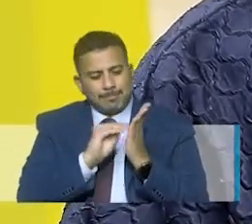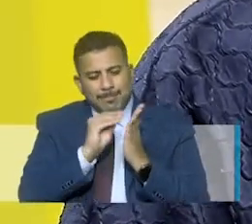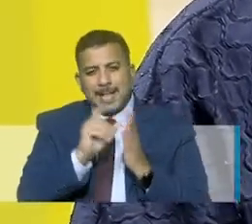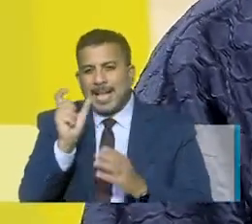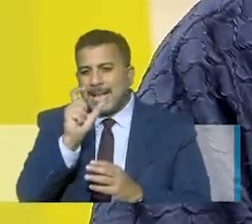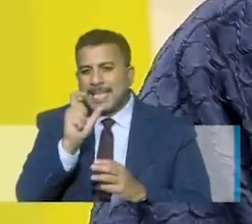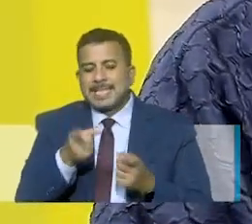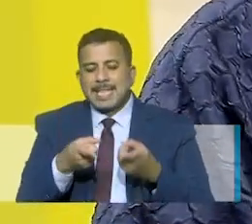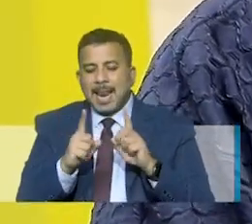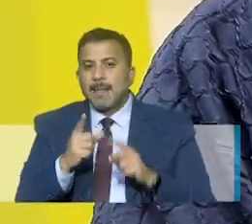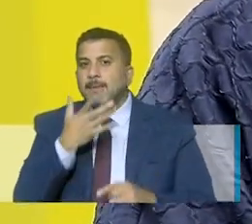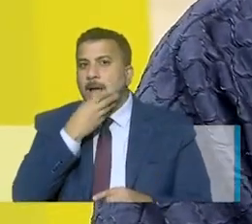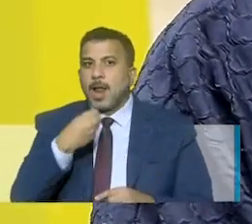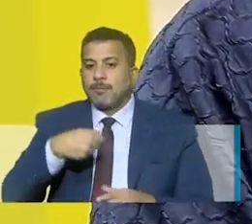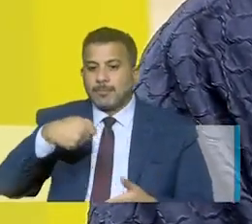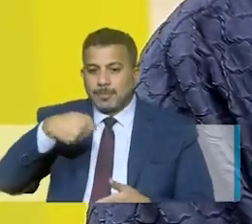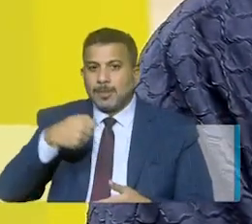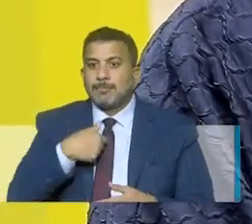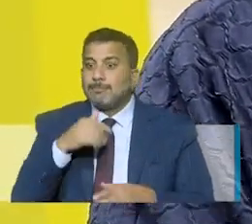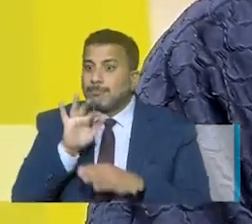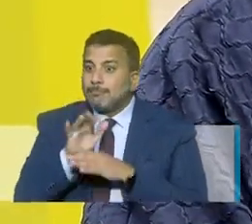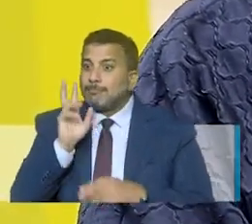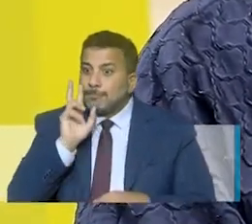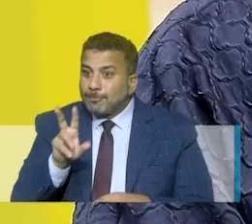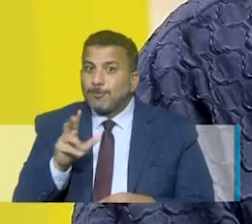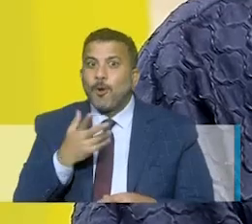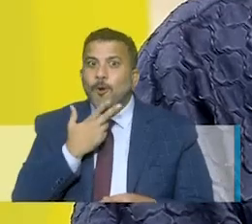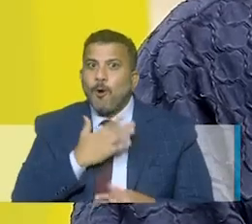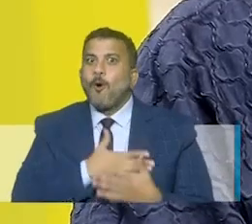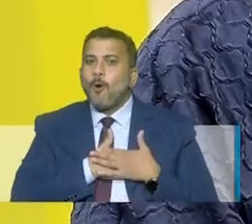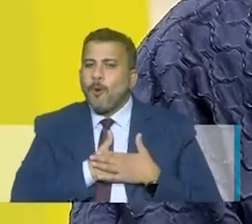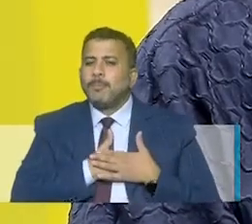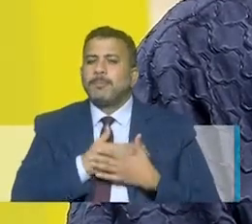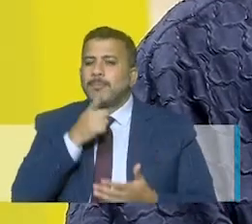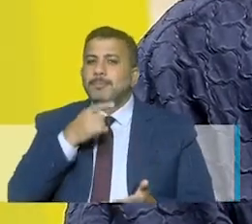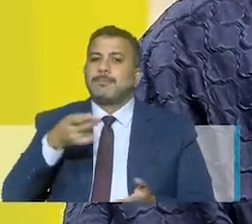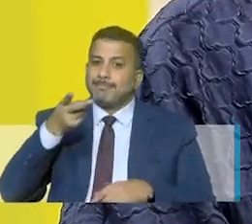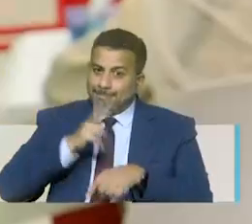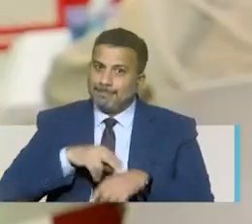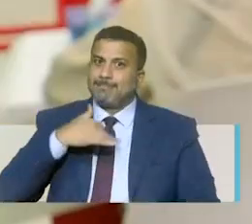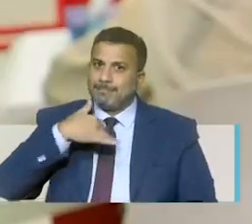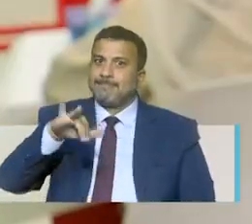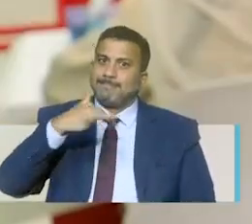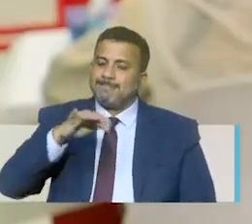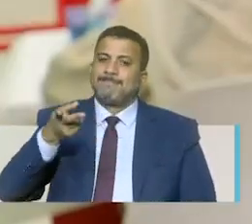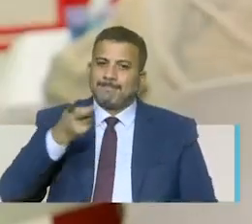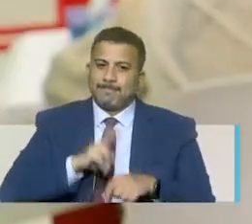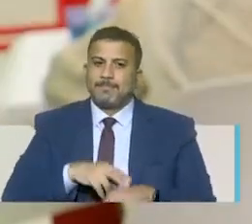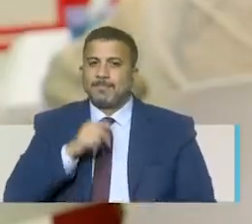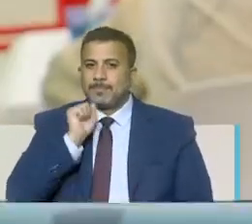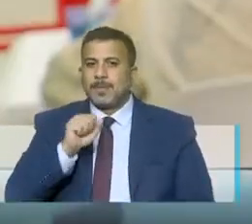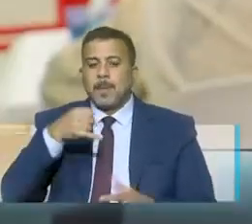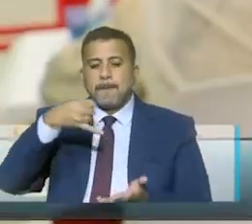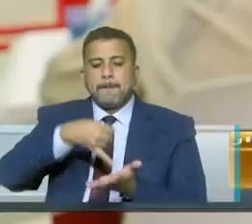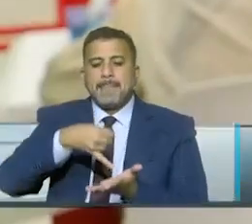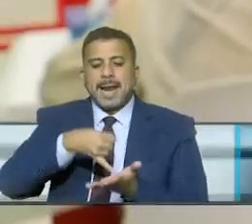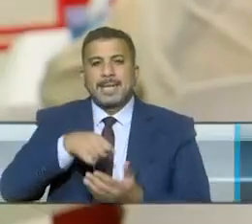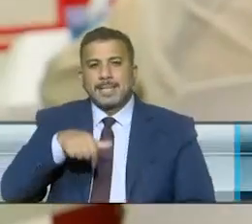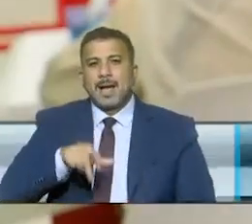إسلامية وكانت جميلة جدا، وحبيت الورشة وايد، وإن شاء الله نزور المركز مرة ثانية. جيت في مركز